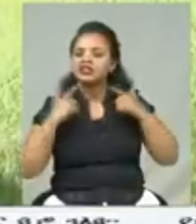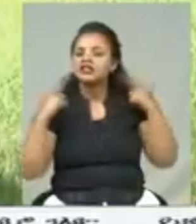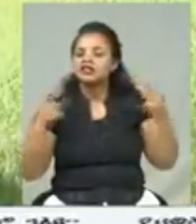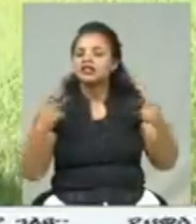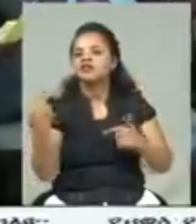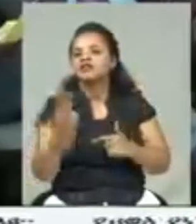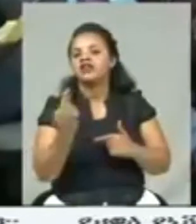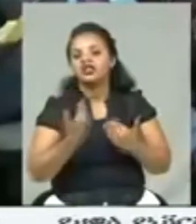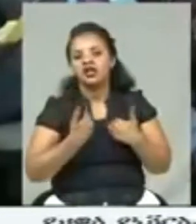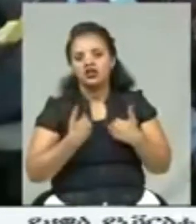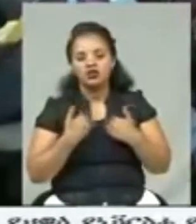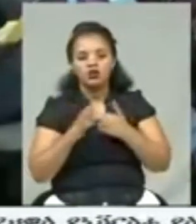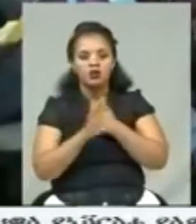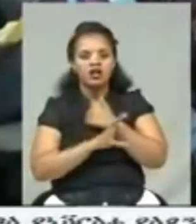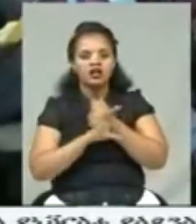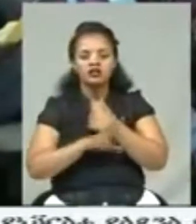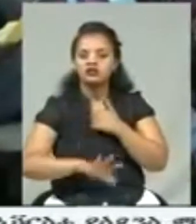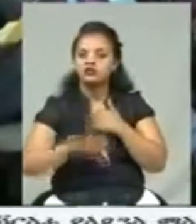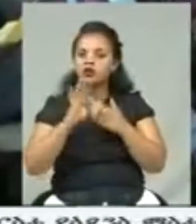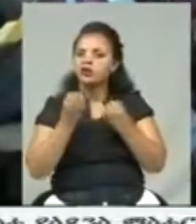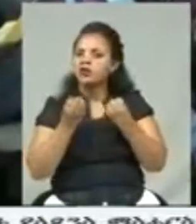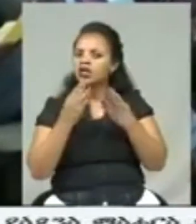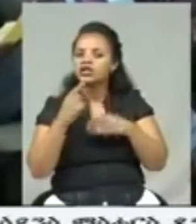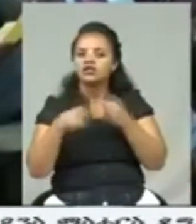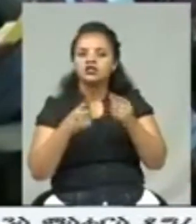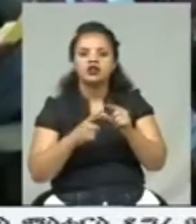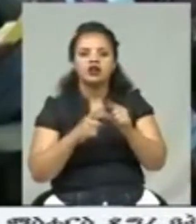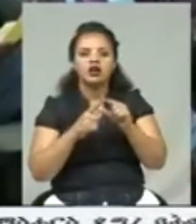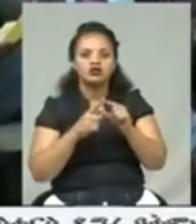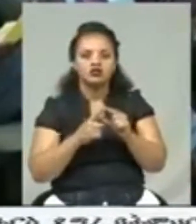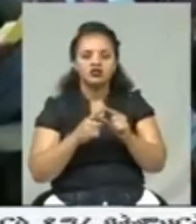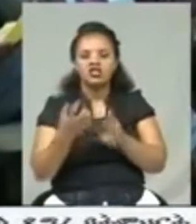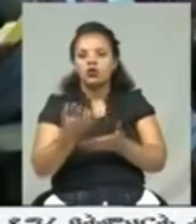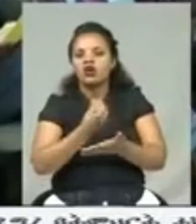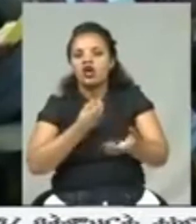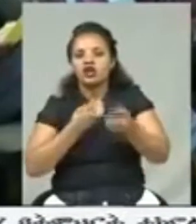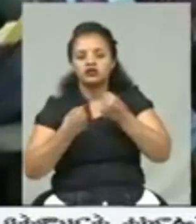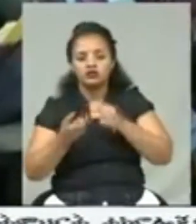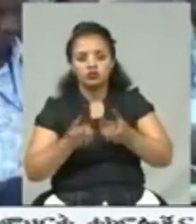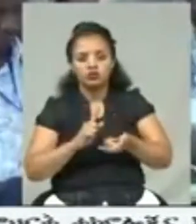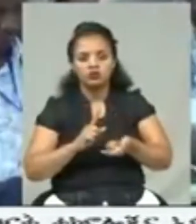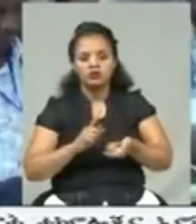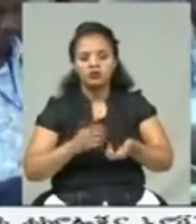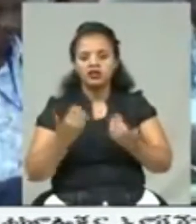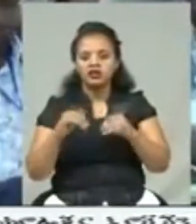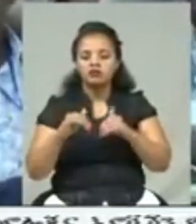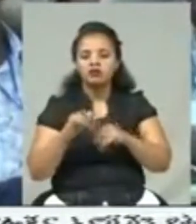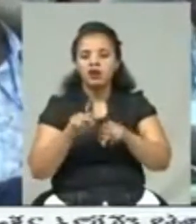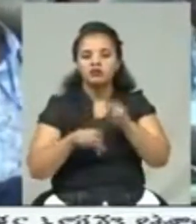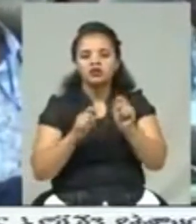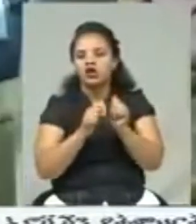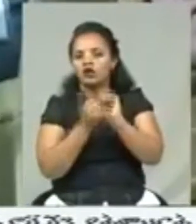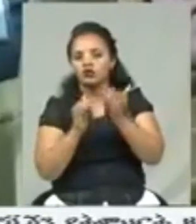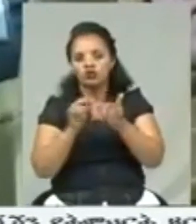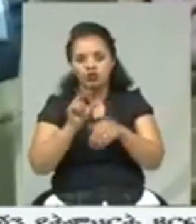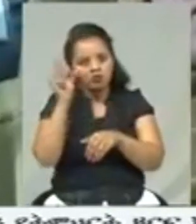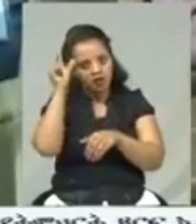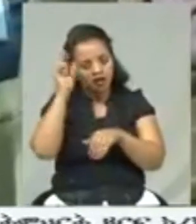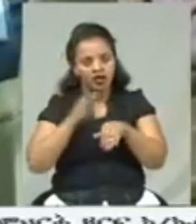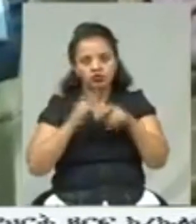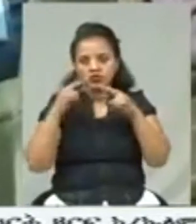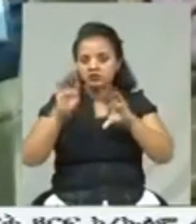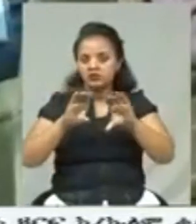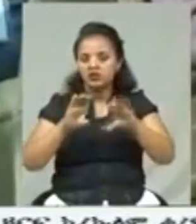ፋይዳ አለው። በሀገራችን የሚገኙ በርካታ ስነ ቃሎች ተወራራሽ እንደመሆናቸው መጠን ማህበረሰቡ የጋራ በሆነ ሴቶች ላይ ትኩረት